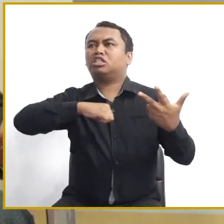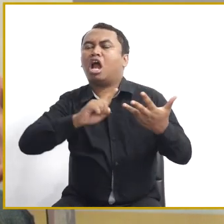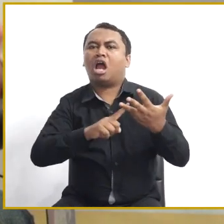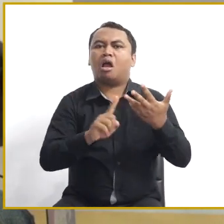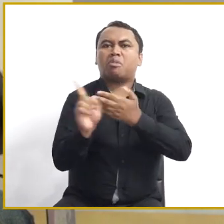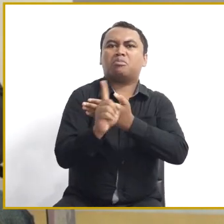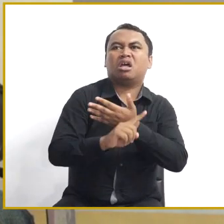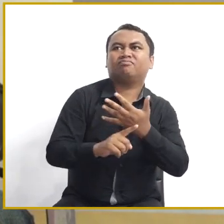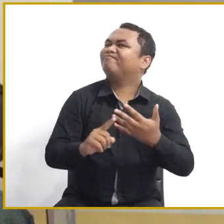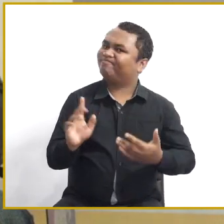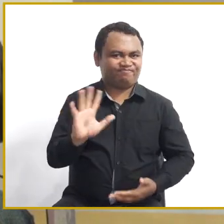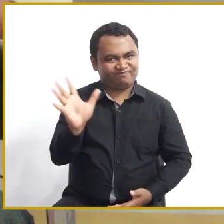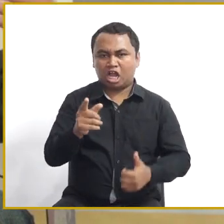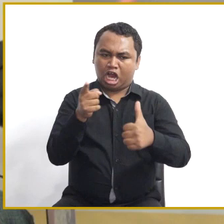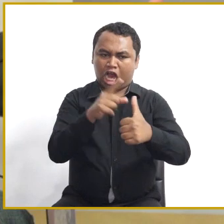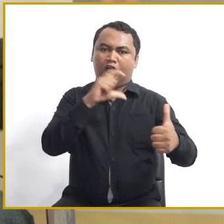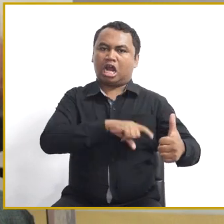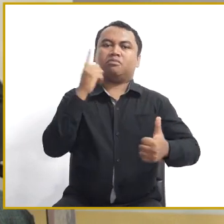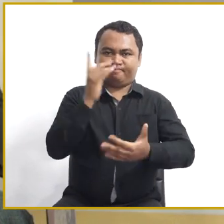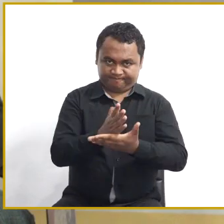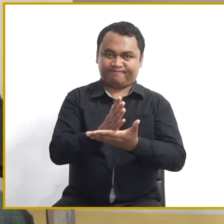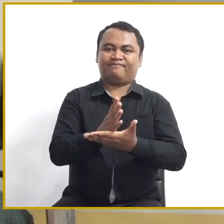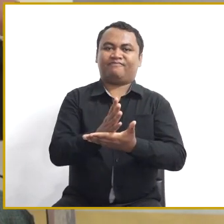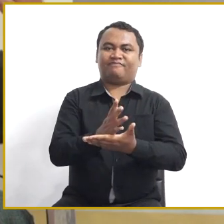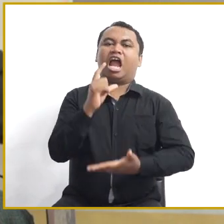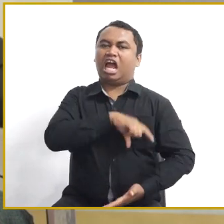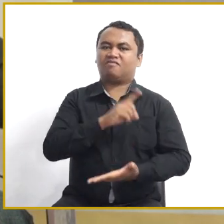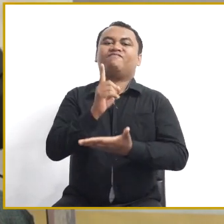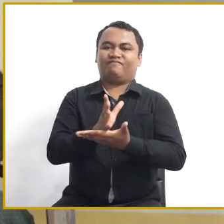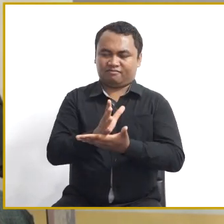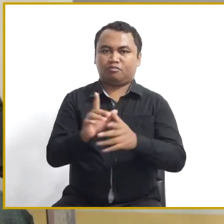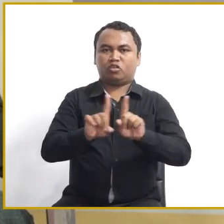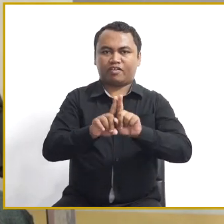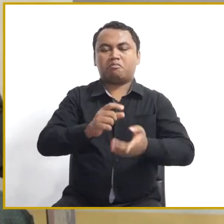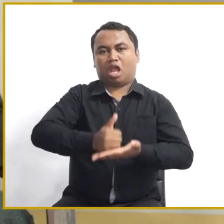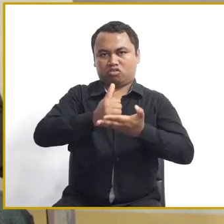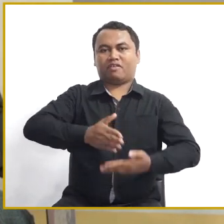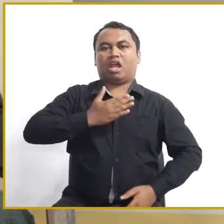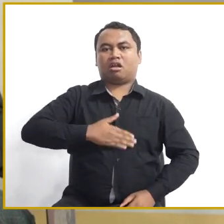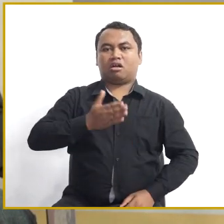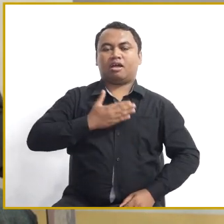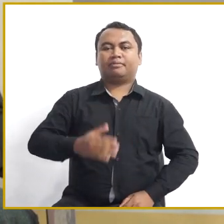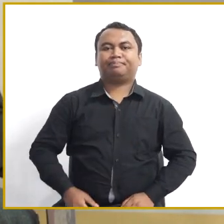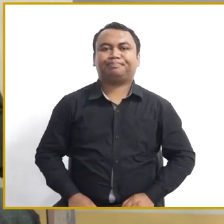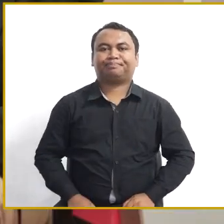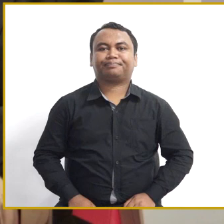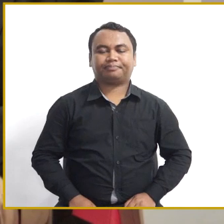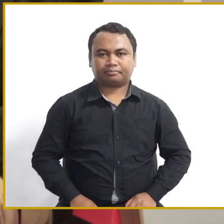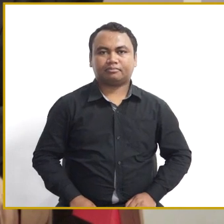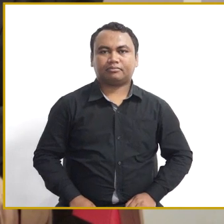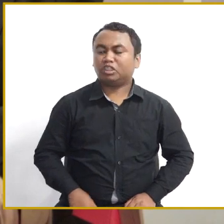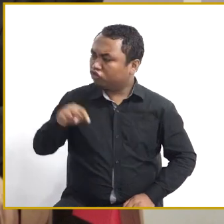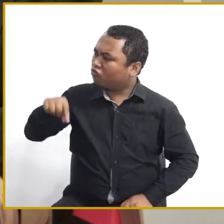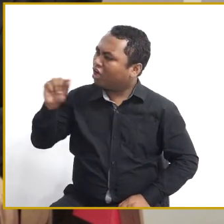inona fa zay ny karamanao a dia ohatra ny sarambabibahoaka ianao a miantoka ny fiainanao ianao ahafahanao manatanteraka ny levina